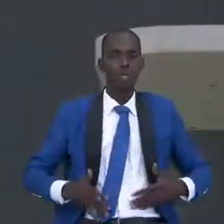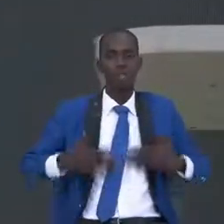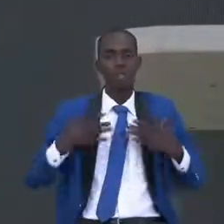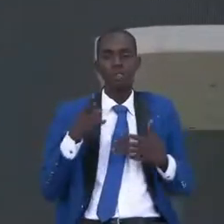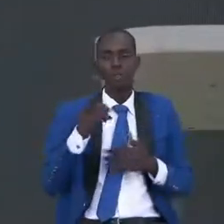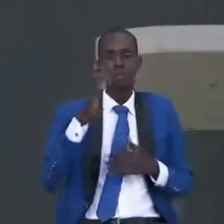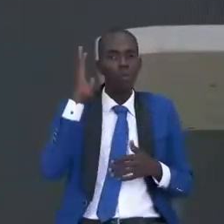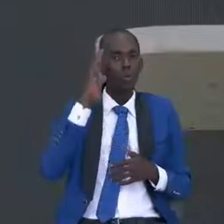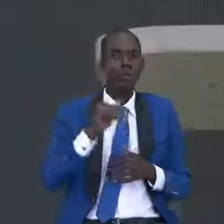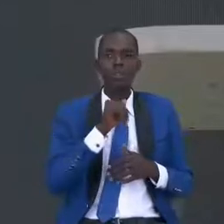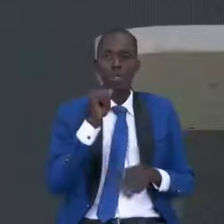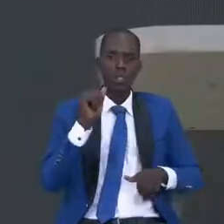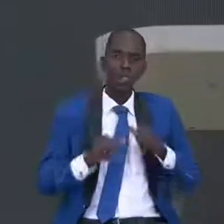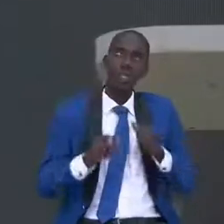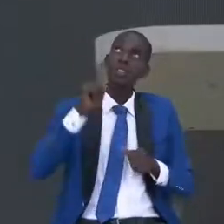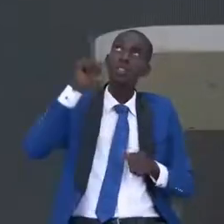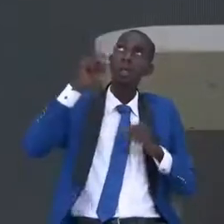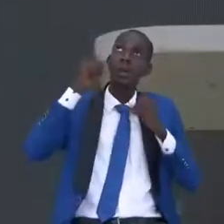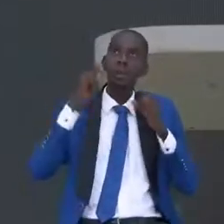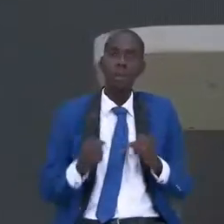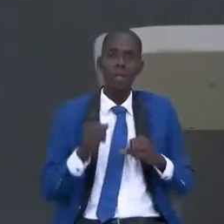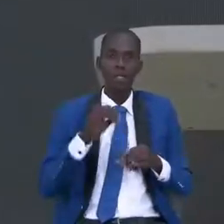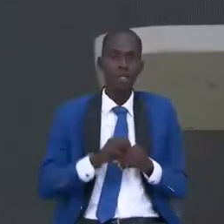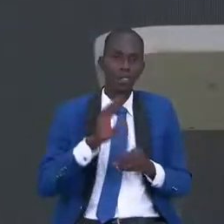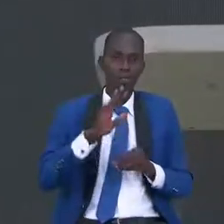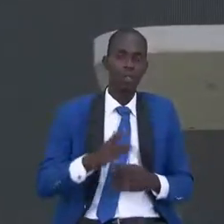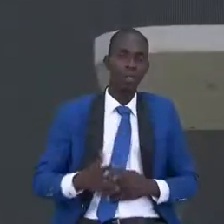plus douter de sa puissance dans ta vie.